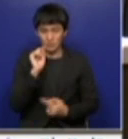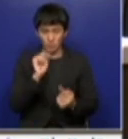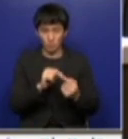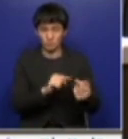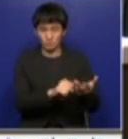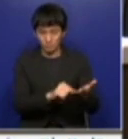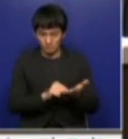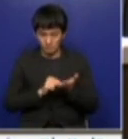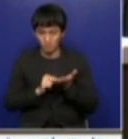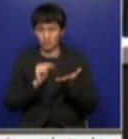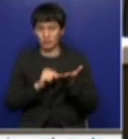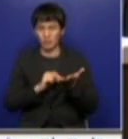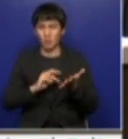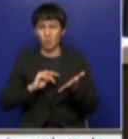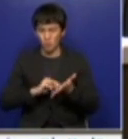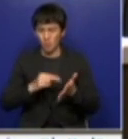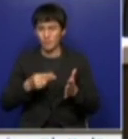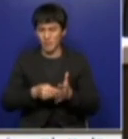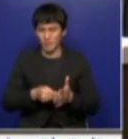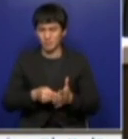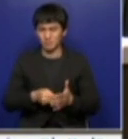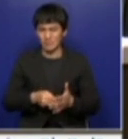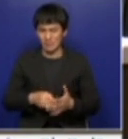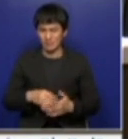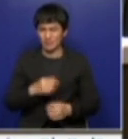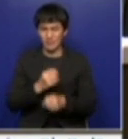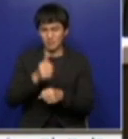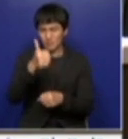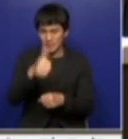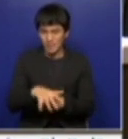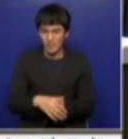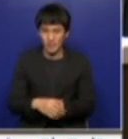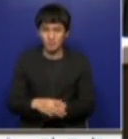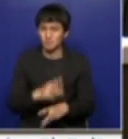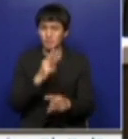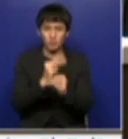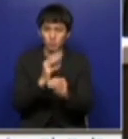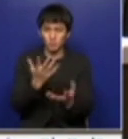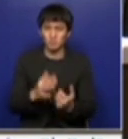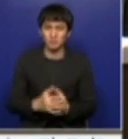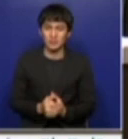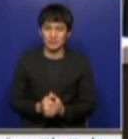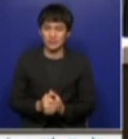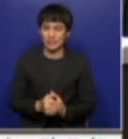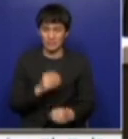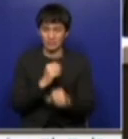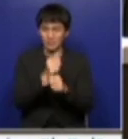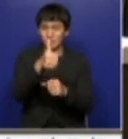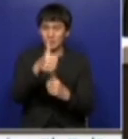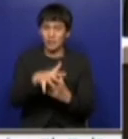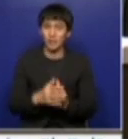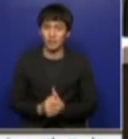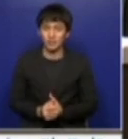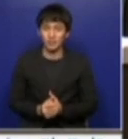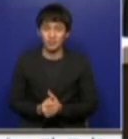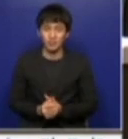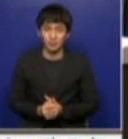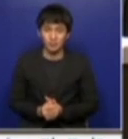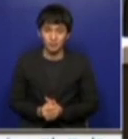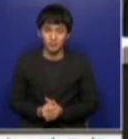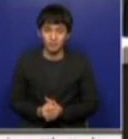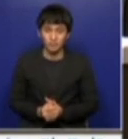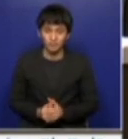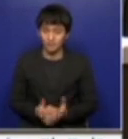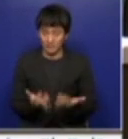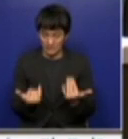ข้อเรียกร้องที่เกินเลยที่ไม่เหมาะสมไม่บังควรผมกลับเป็นธนาด้วยความเคารพครับ